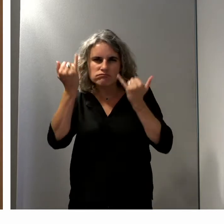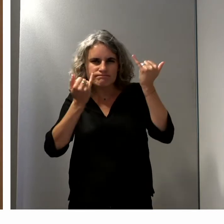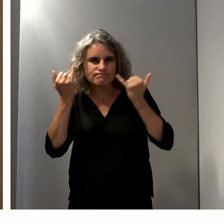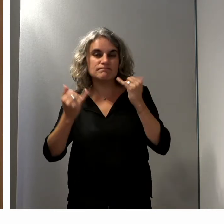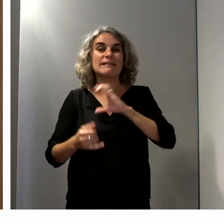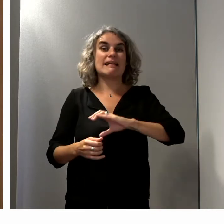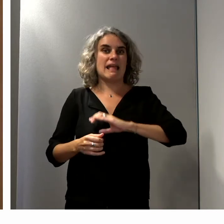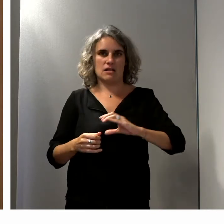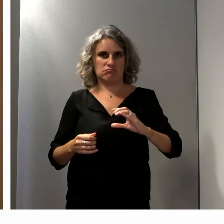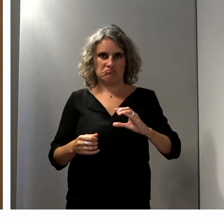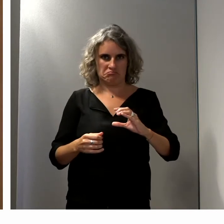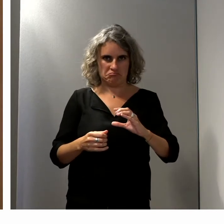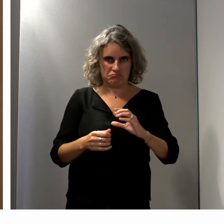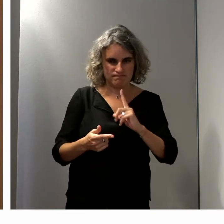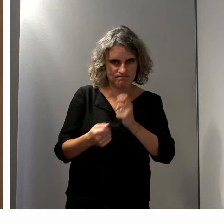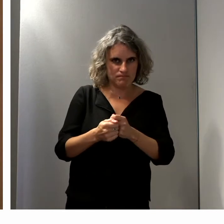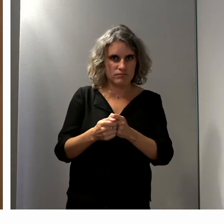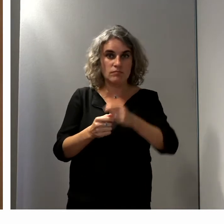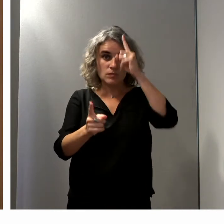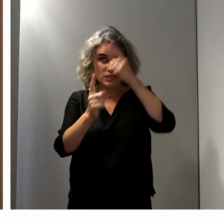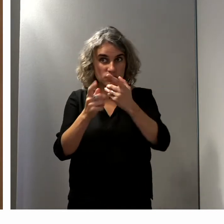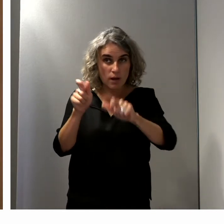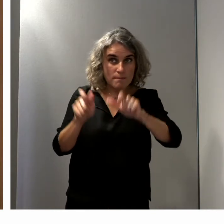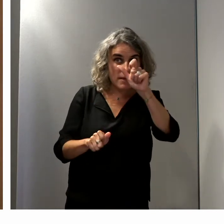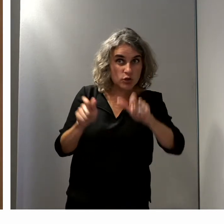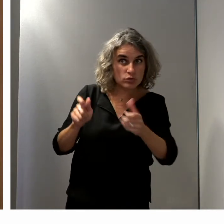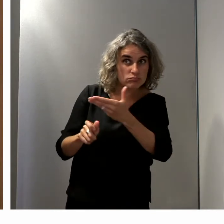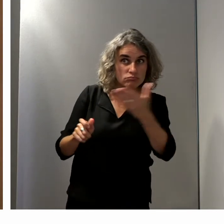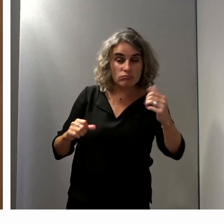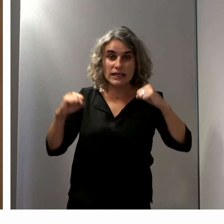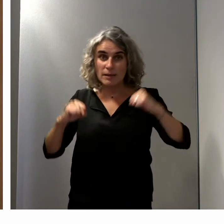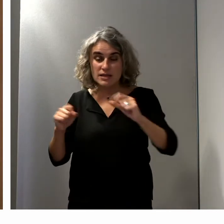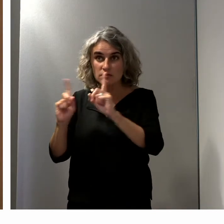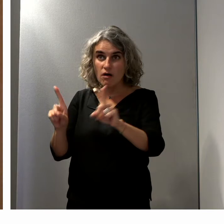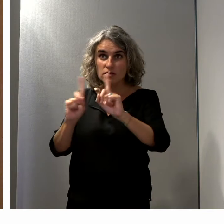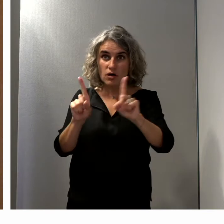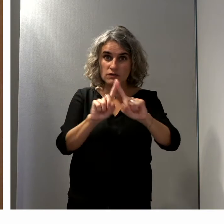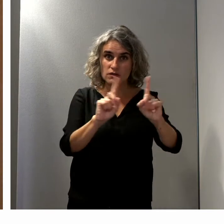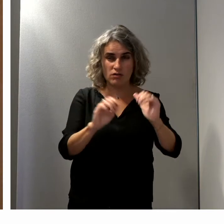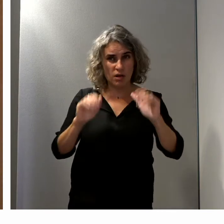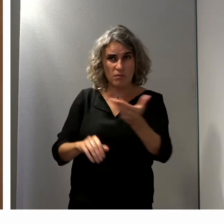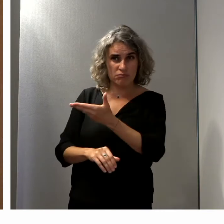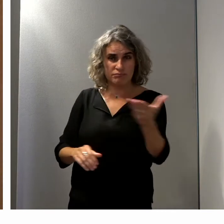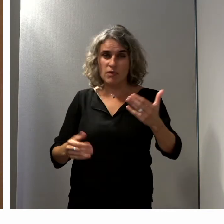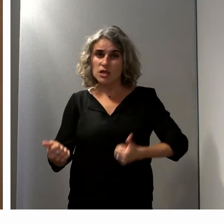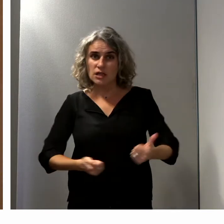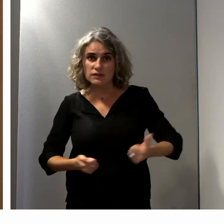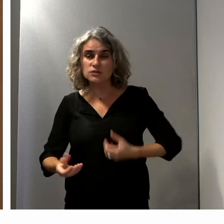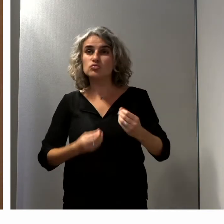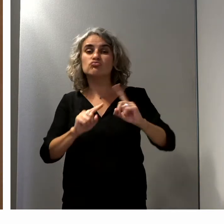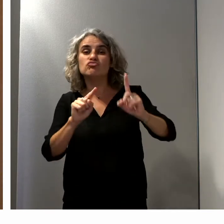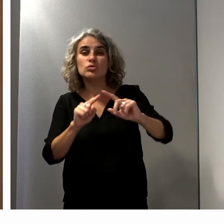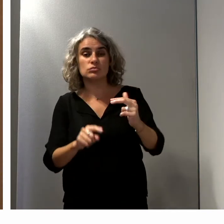faire en sorte que des utilisateurs et des utilisatrices avec des capacités différentes puissent bénéficier d'un service ou utiliser un